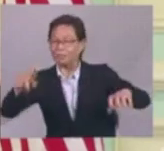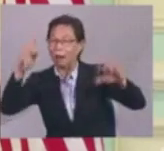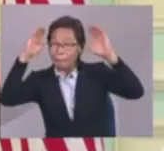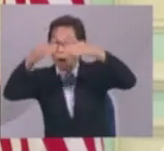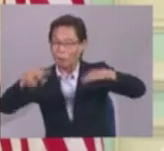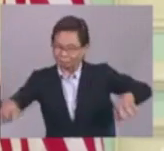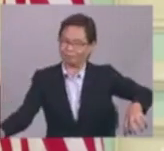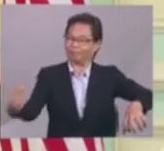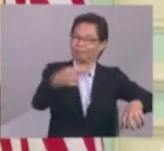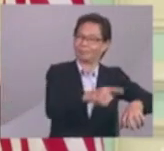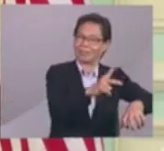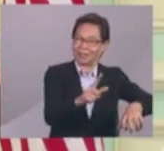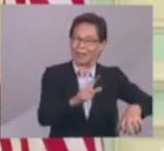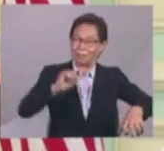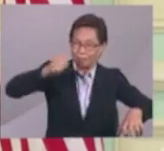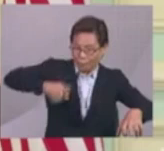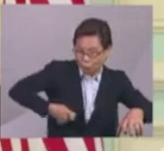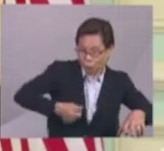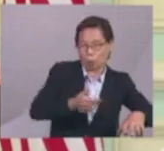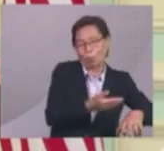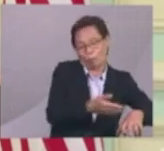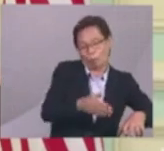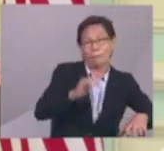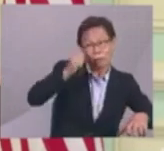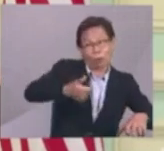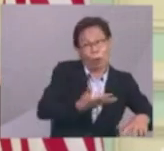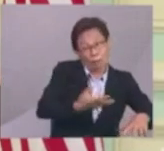balik besok, mereka mungkin boleh stay